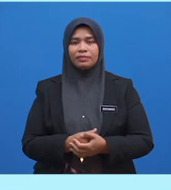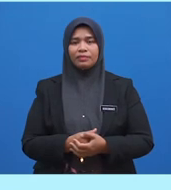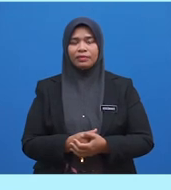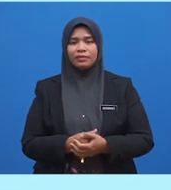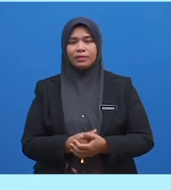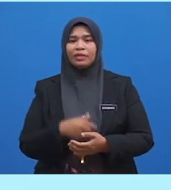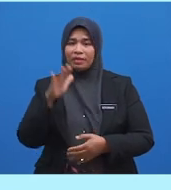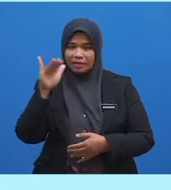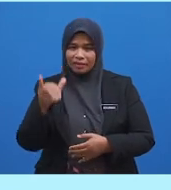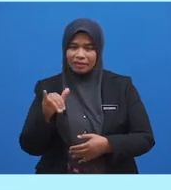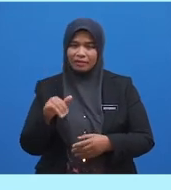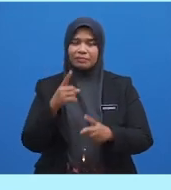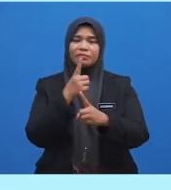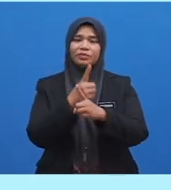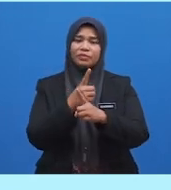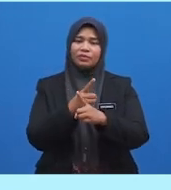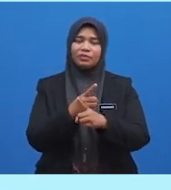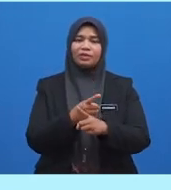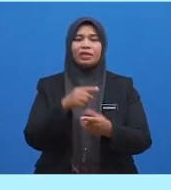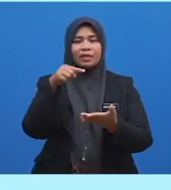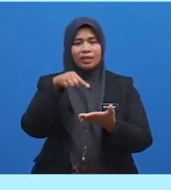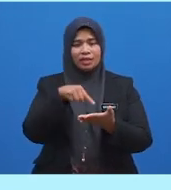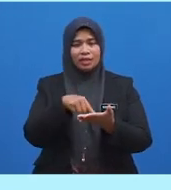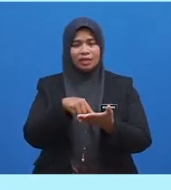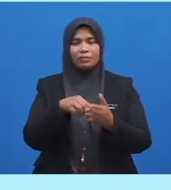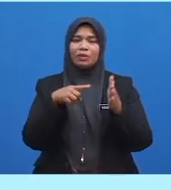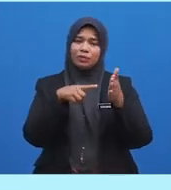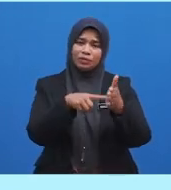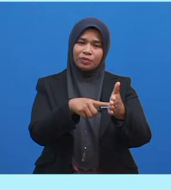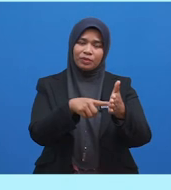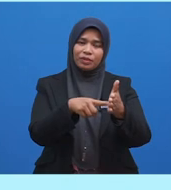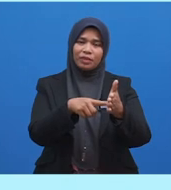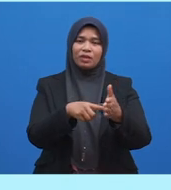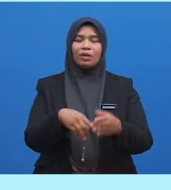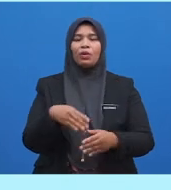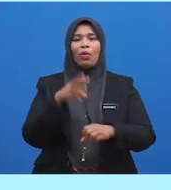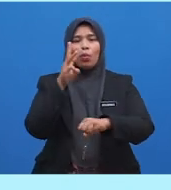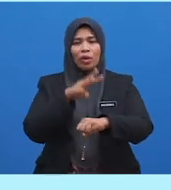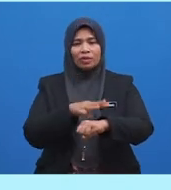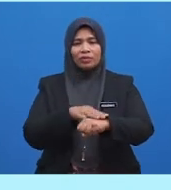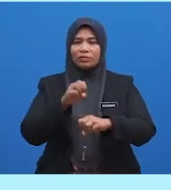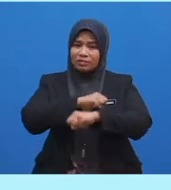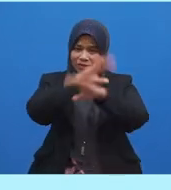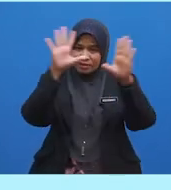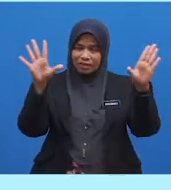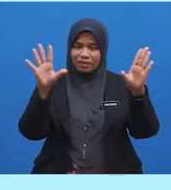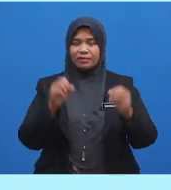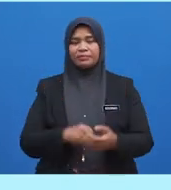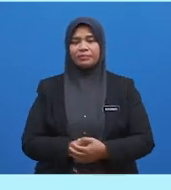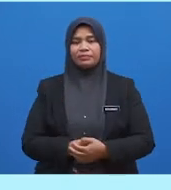yo yo betul ini menunjukkan waktu siang